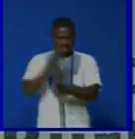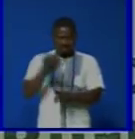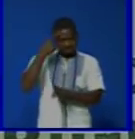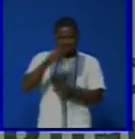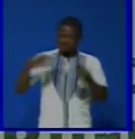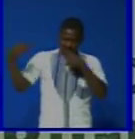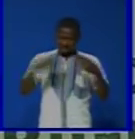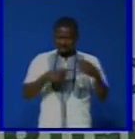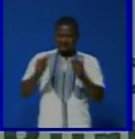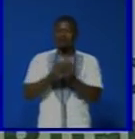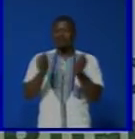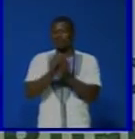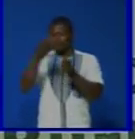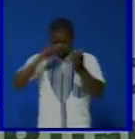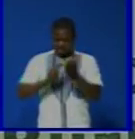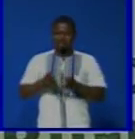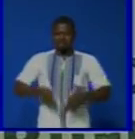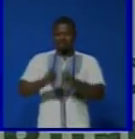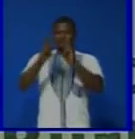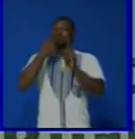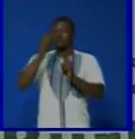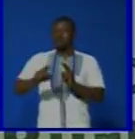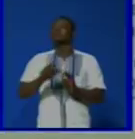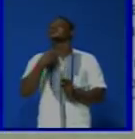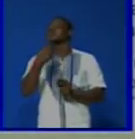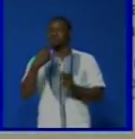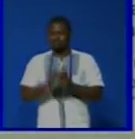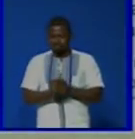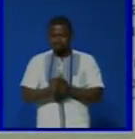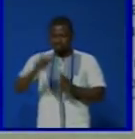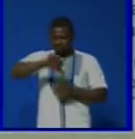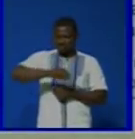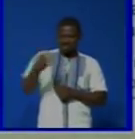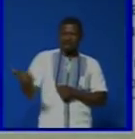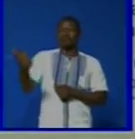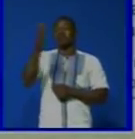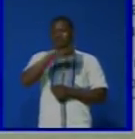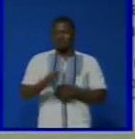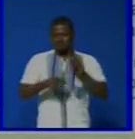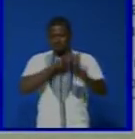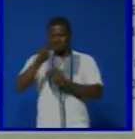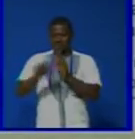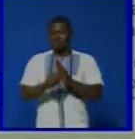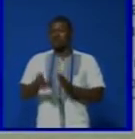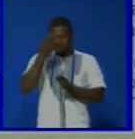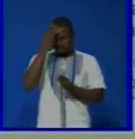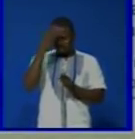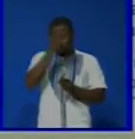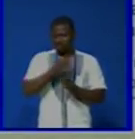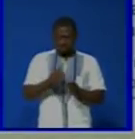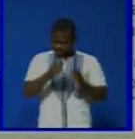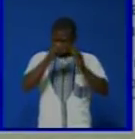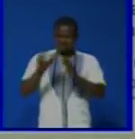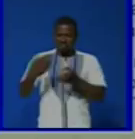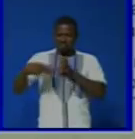en la matière, suggère le quotidien Bobolais. Ailleurs, les peuples ont su surmonter leurs divergences pour rester unis, et